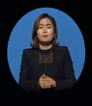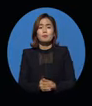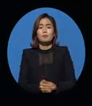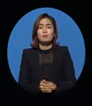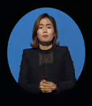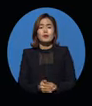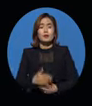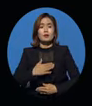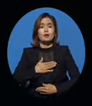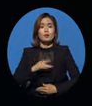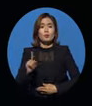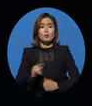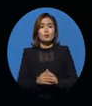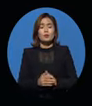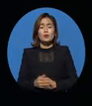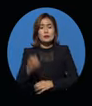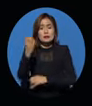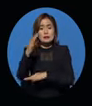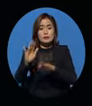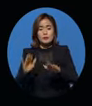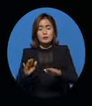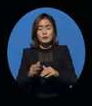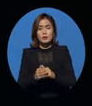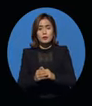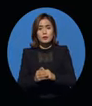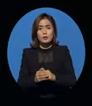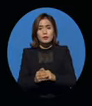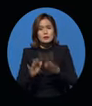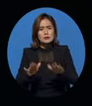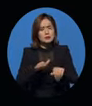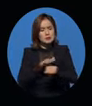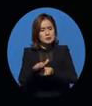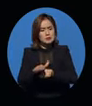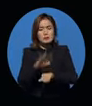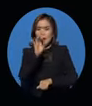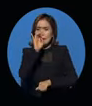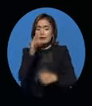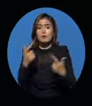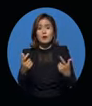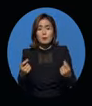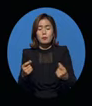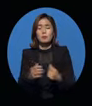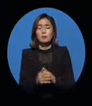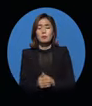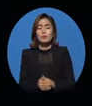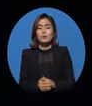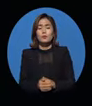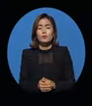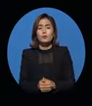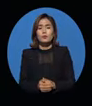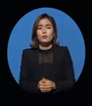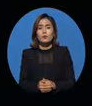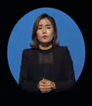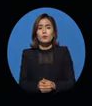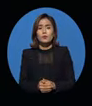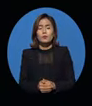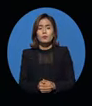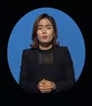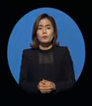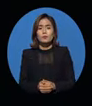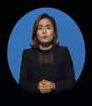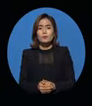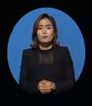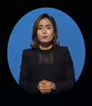그래서 저는 기존에 기부 대 양여 방식으로 절대 안된다 이런 생각을 하고 어떠한 않은 우리 지금